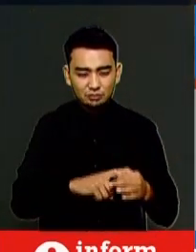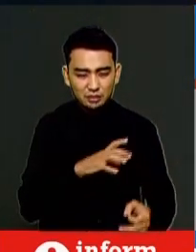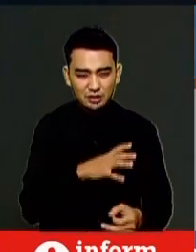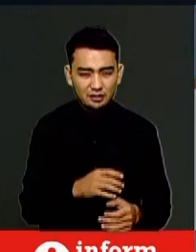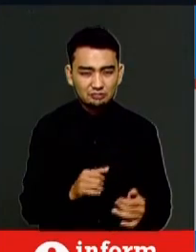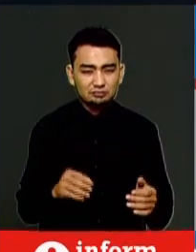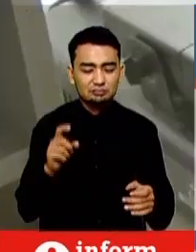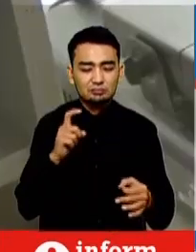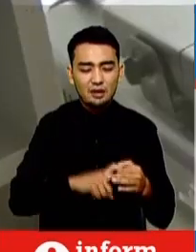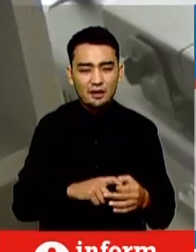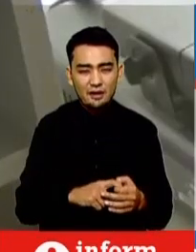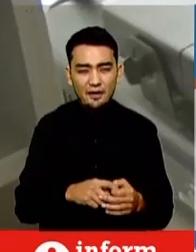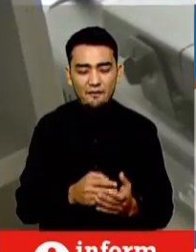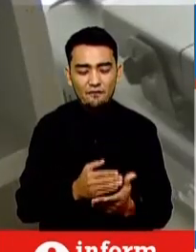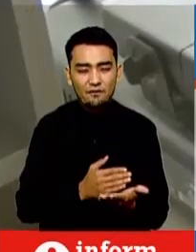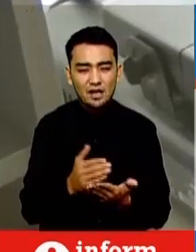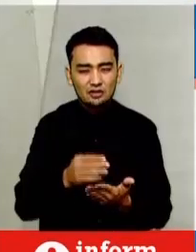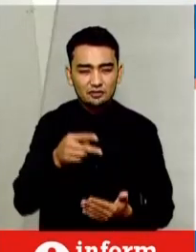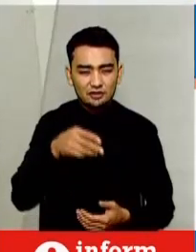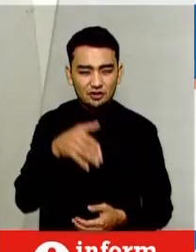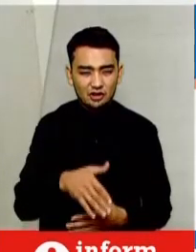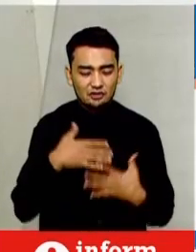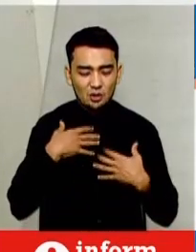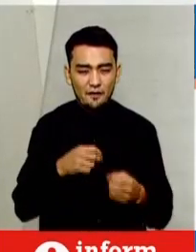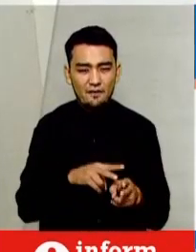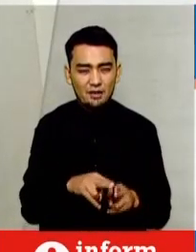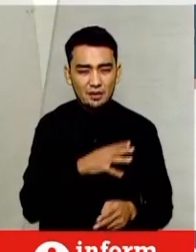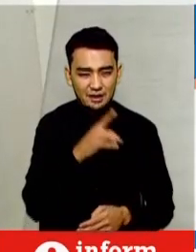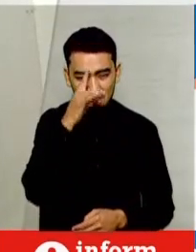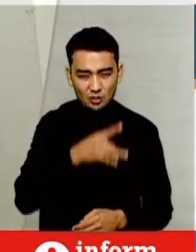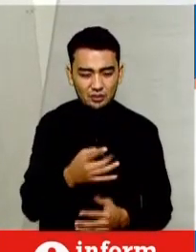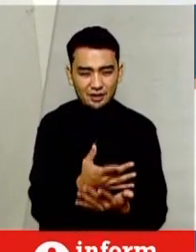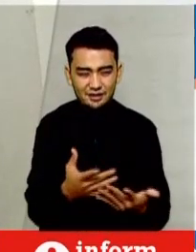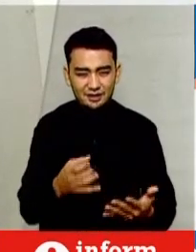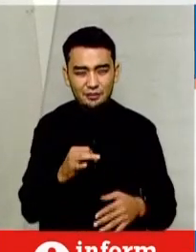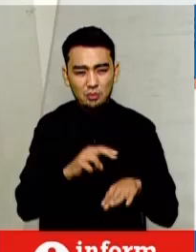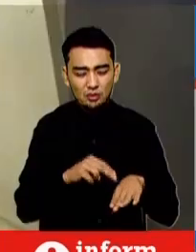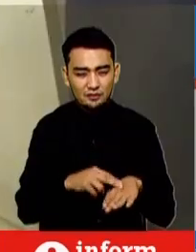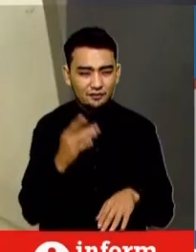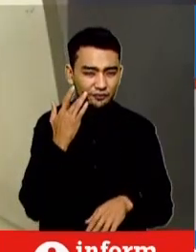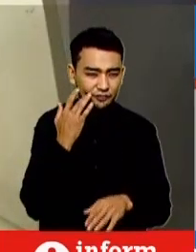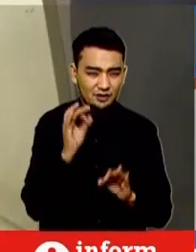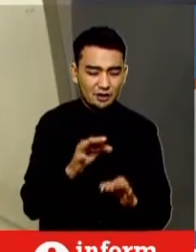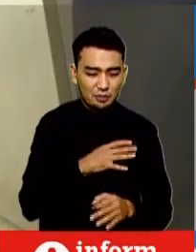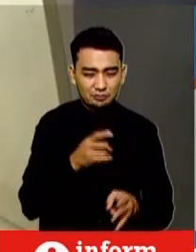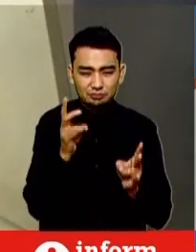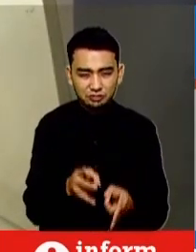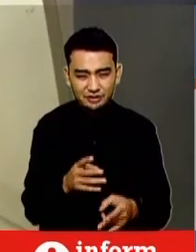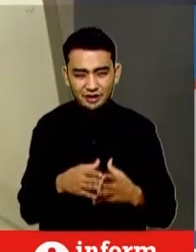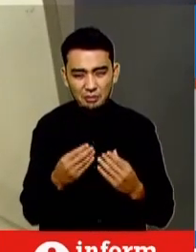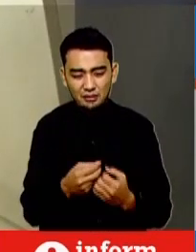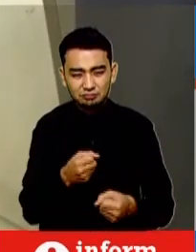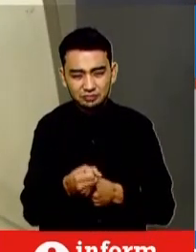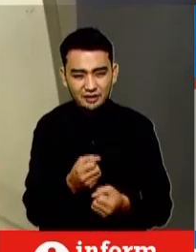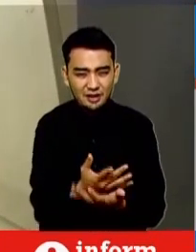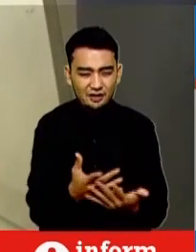свыше 2000 фактов причинения тяжкого вреда здоровью. В разрезе регионов на пульт полиции чаще сигнализируют жертвы бытового насилия из